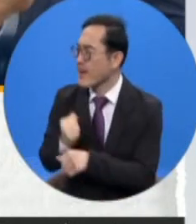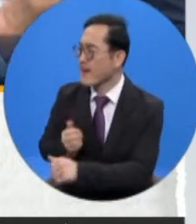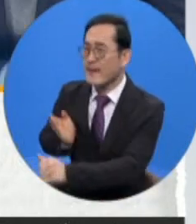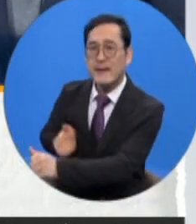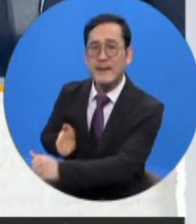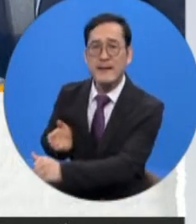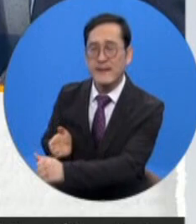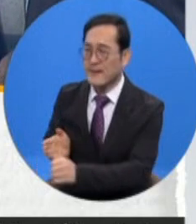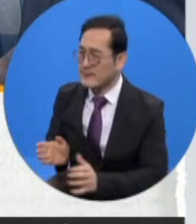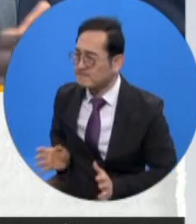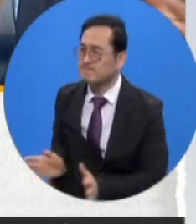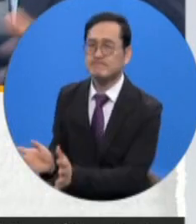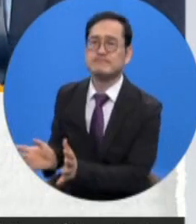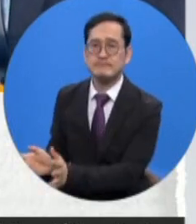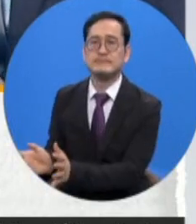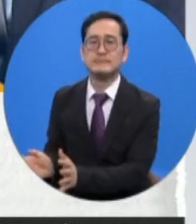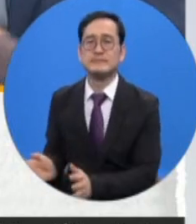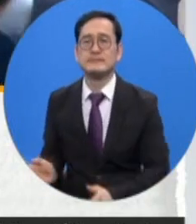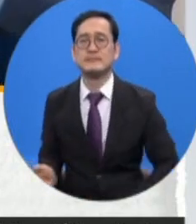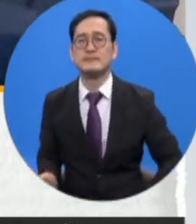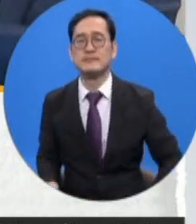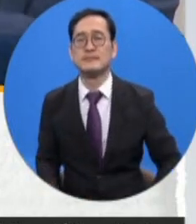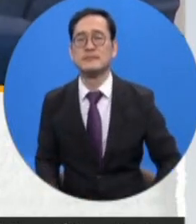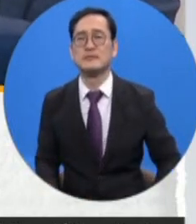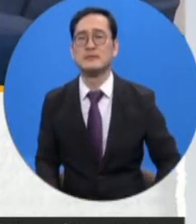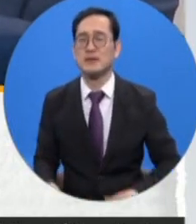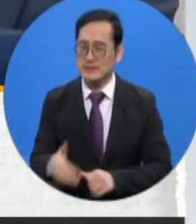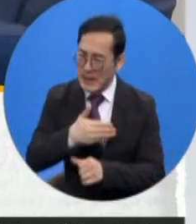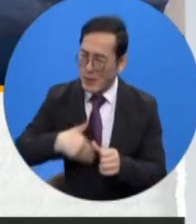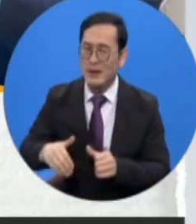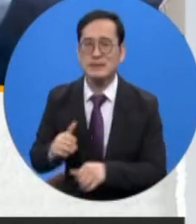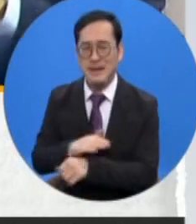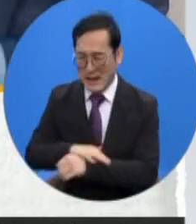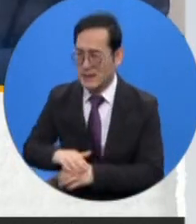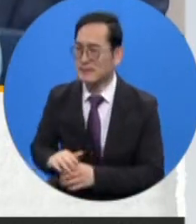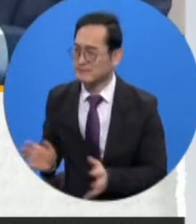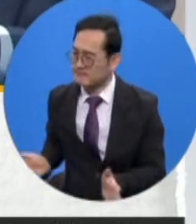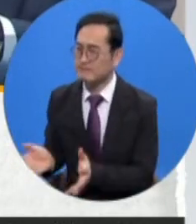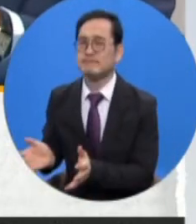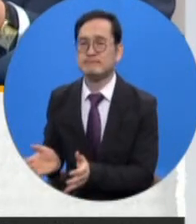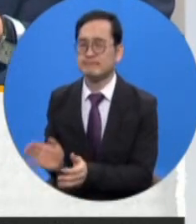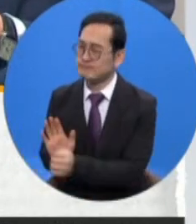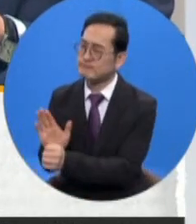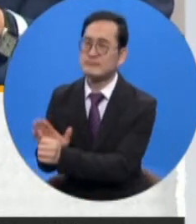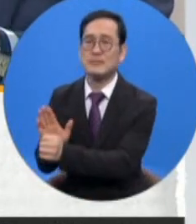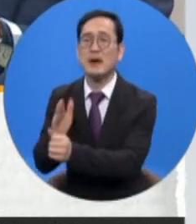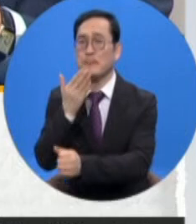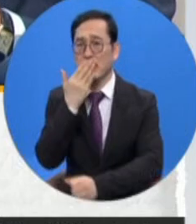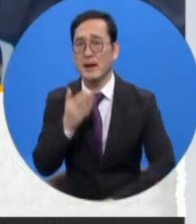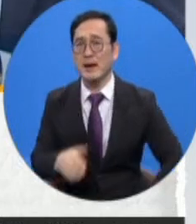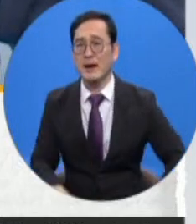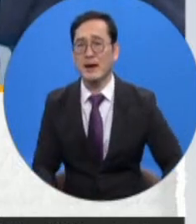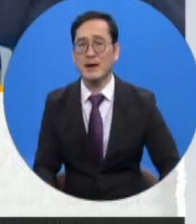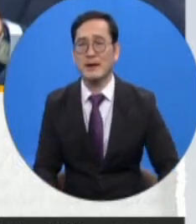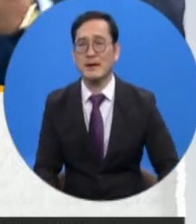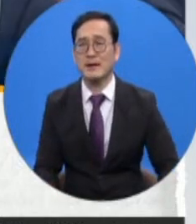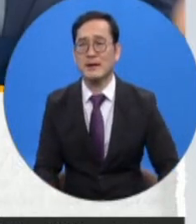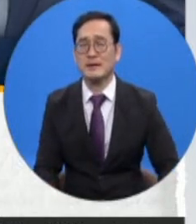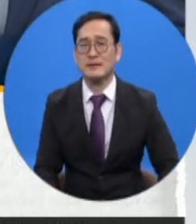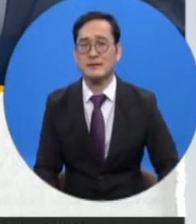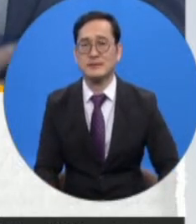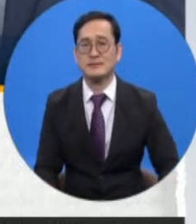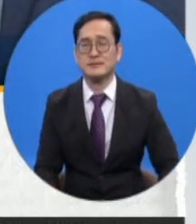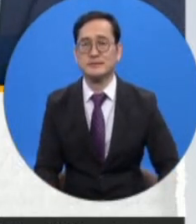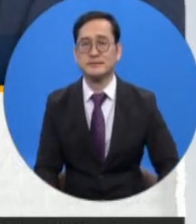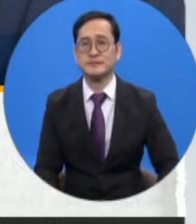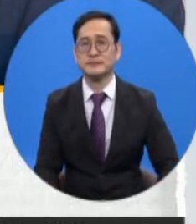보면 민주당 이해찬 대표의 태도 뭐 말하자면 국민의힘의 김종인 총괄 선대위원장의 태도가